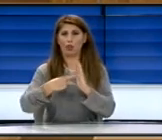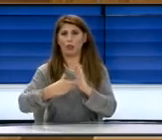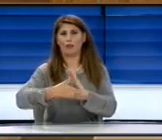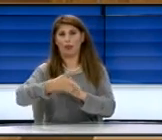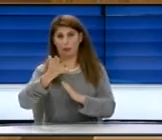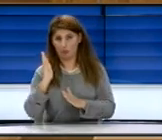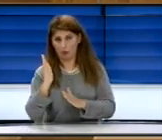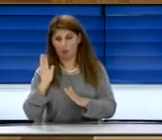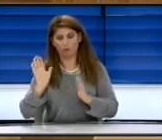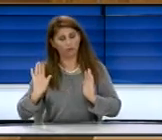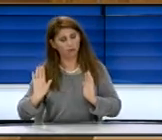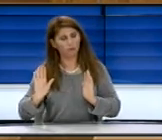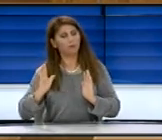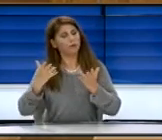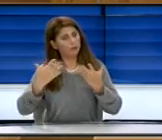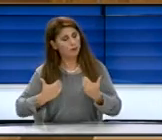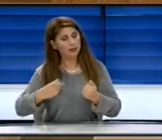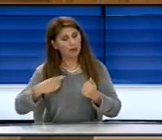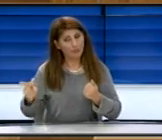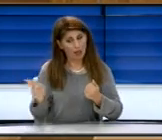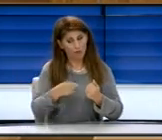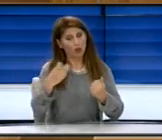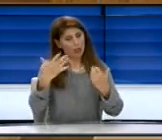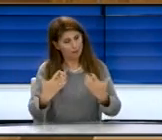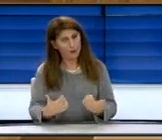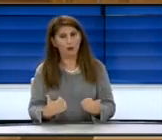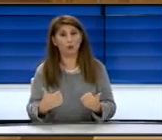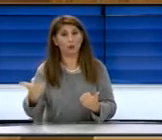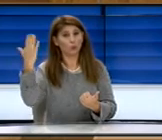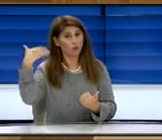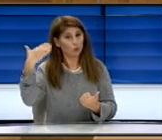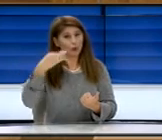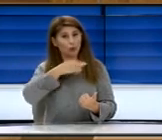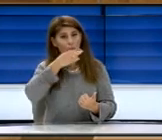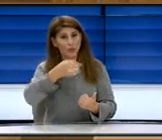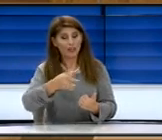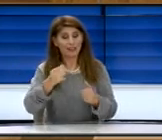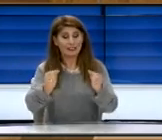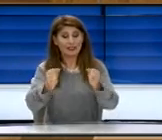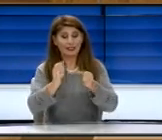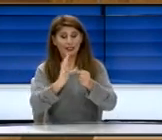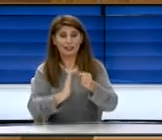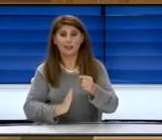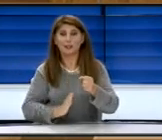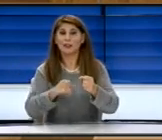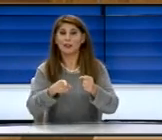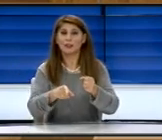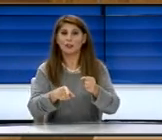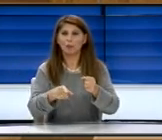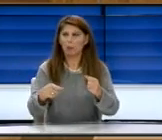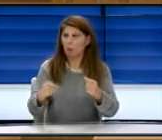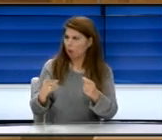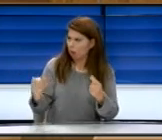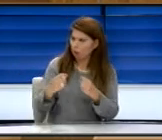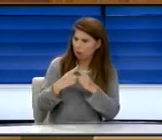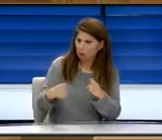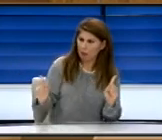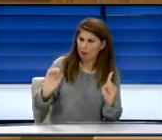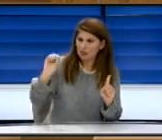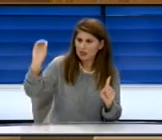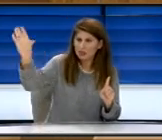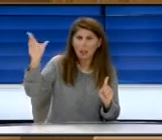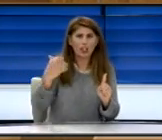2010-2015, παρά τις όποιες υπαρκτές διαφορές σας, τότε που ερμηνεύατε την κρίση ως κάτι παράτερο και δήθεν